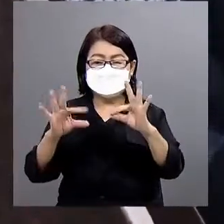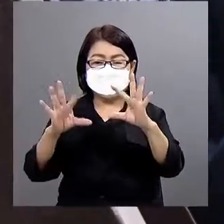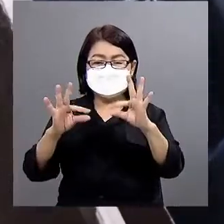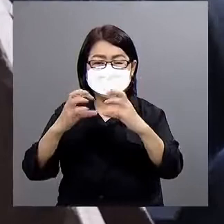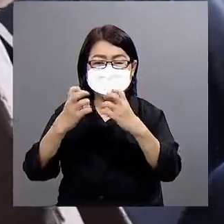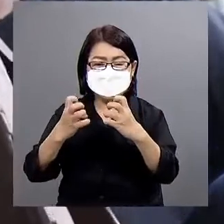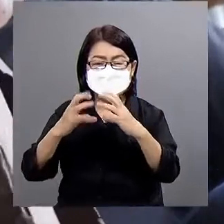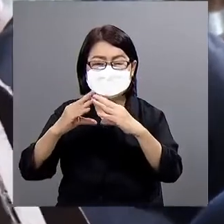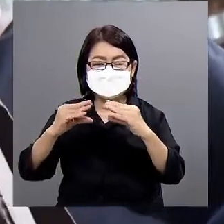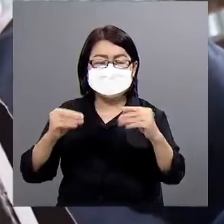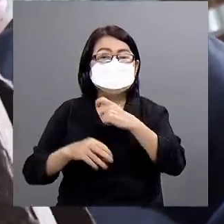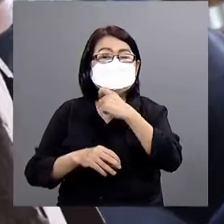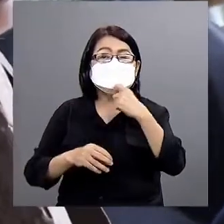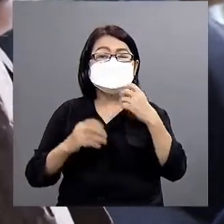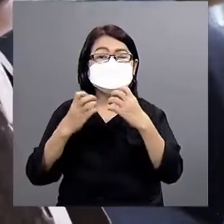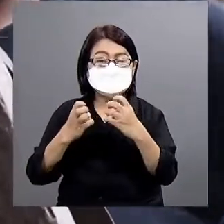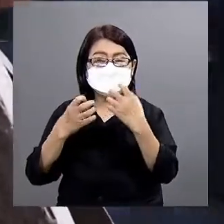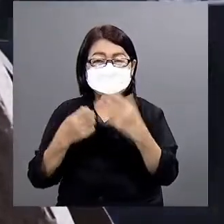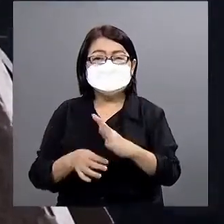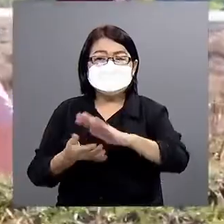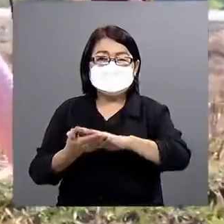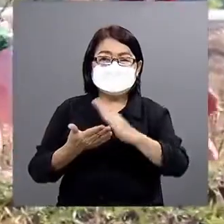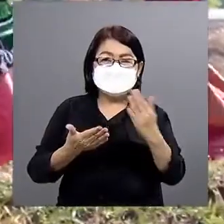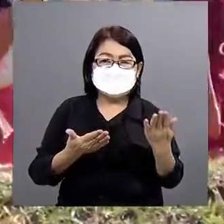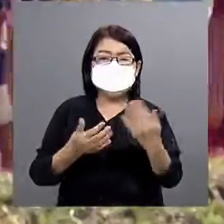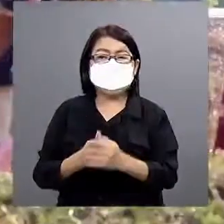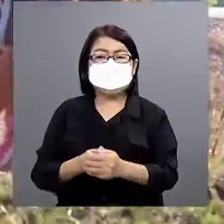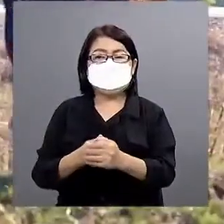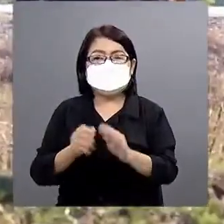ราก็จะมาเอาออกแล้วเราก็จะมาตัดขอบ